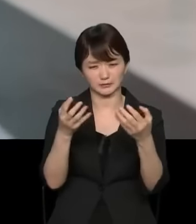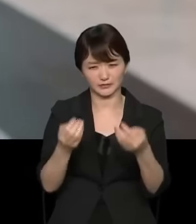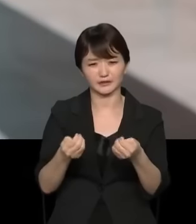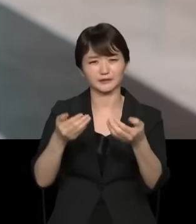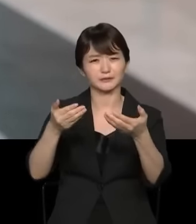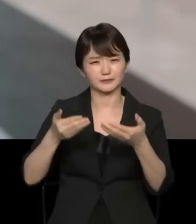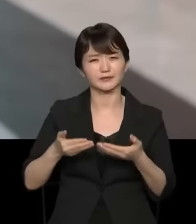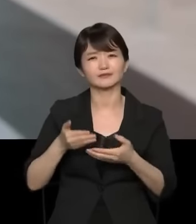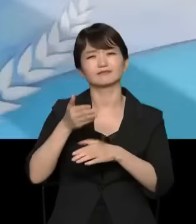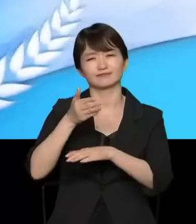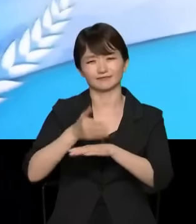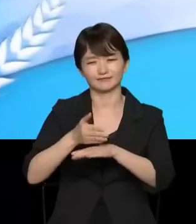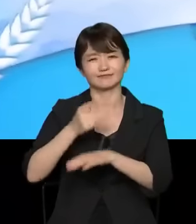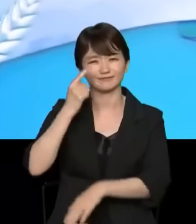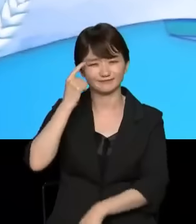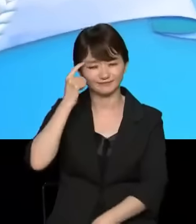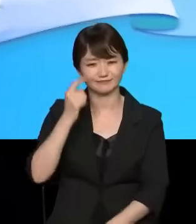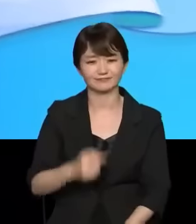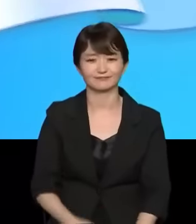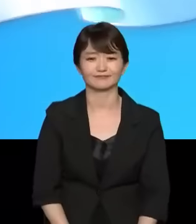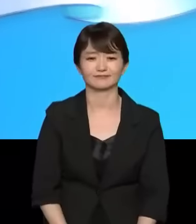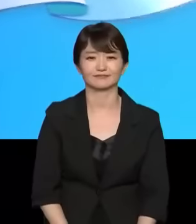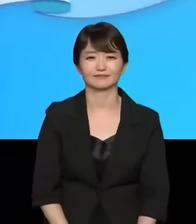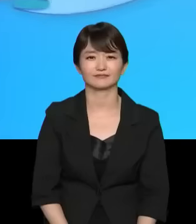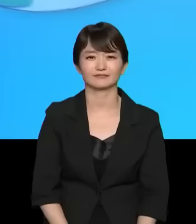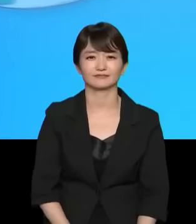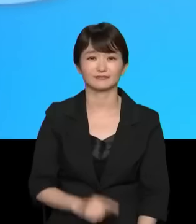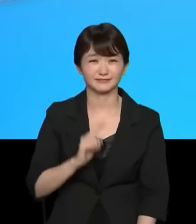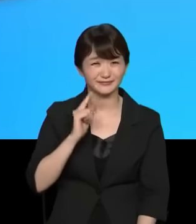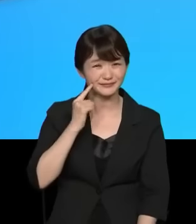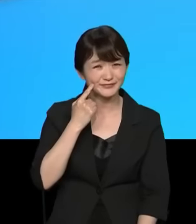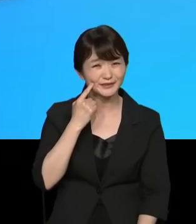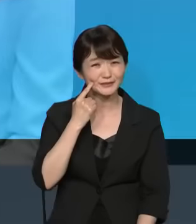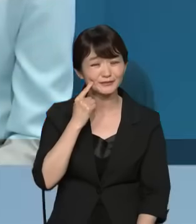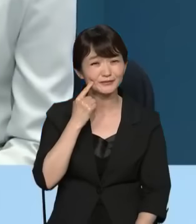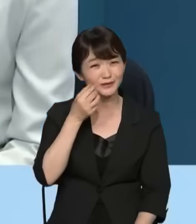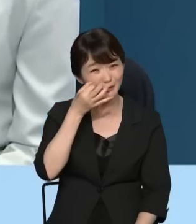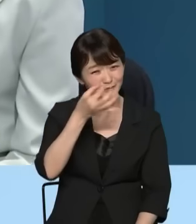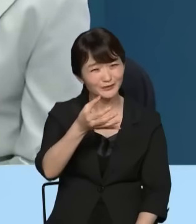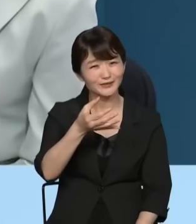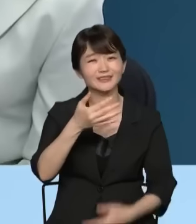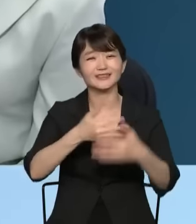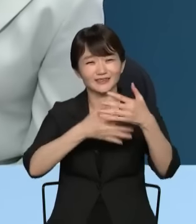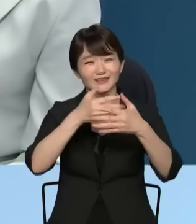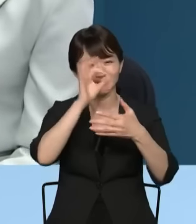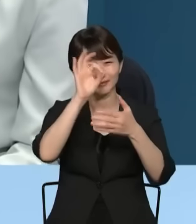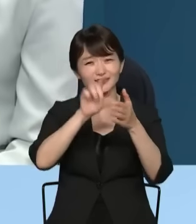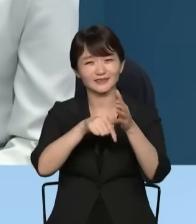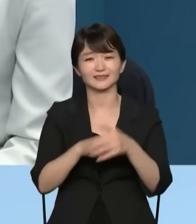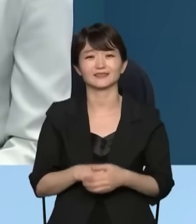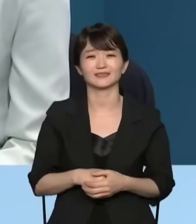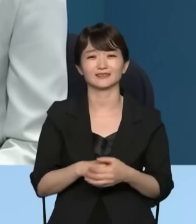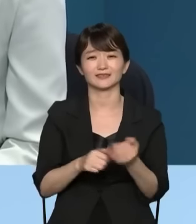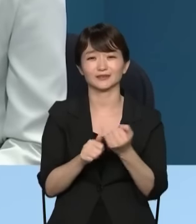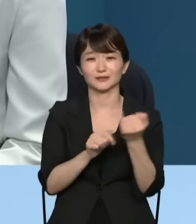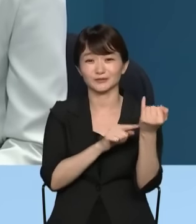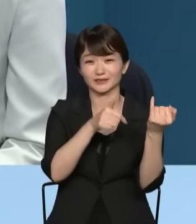너무 감사하게 생각하고 있습니다. 너무 예쁘게 나오잖아요, 영화에서. 네. 거미 씨도 너무